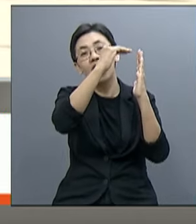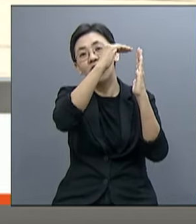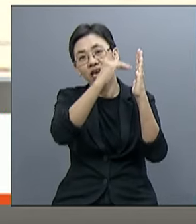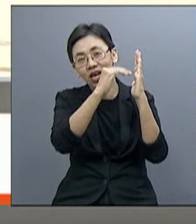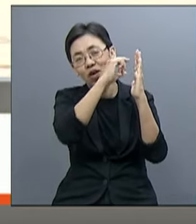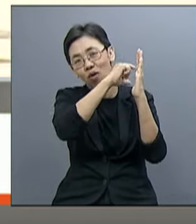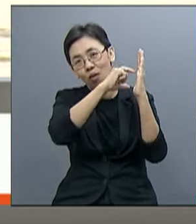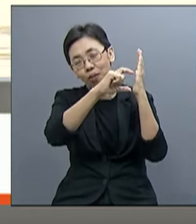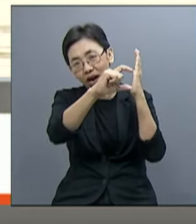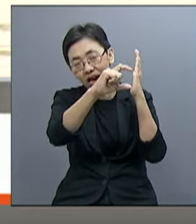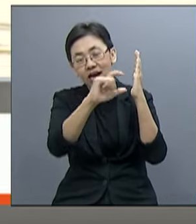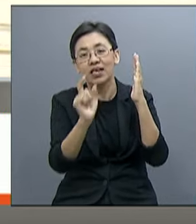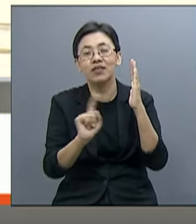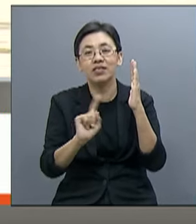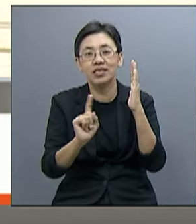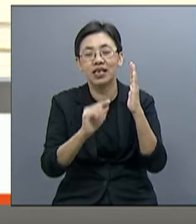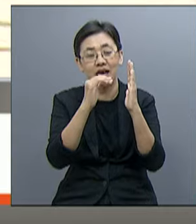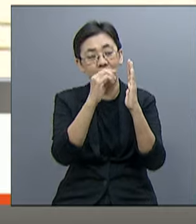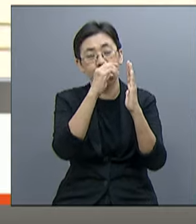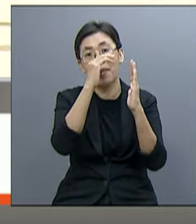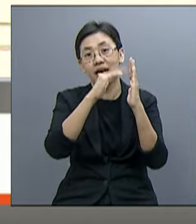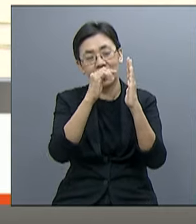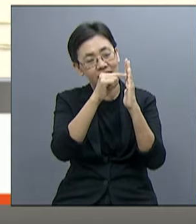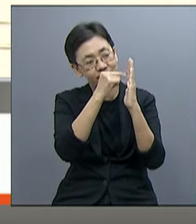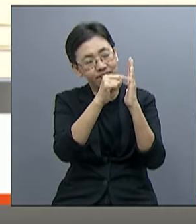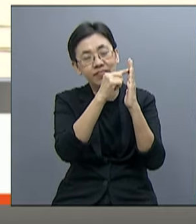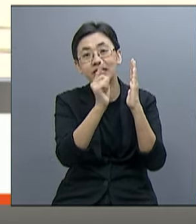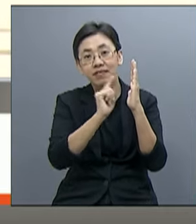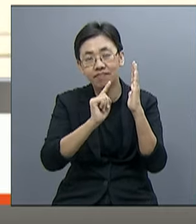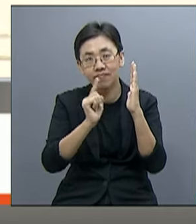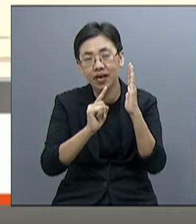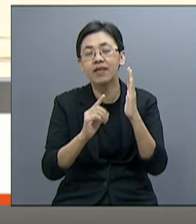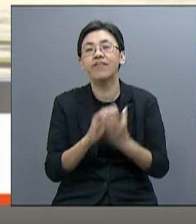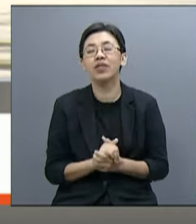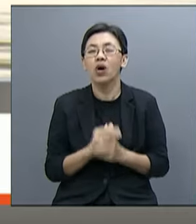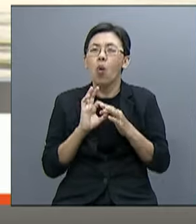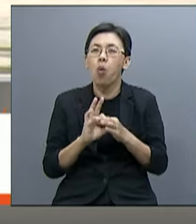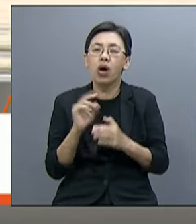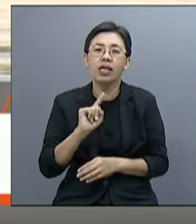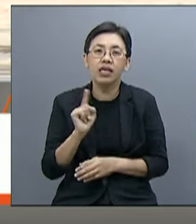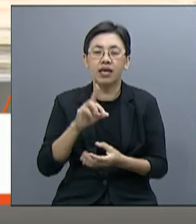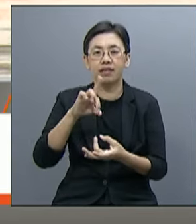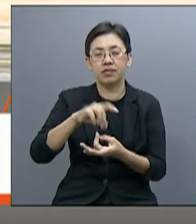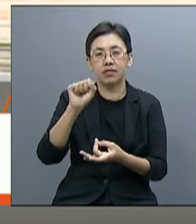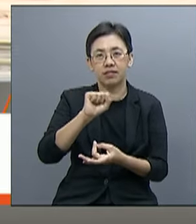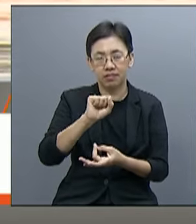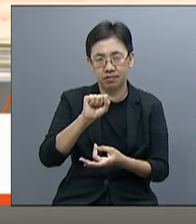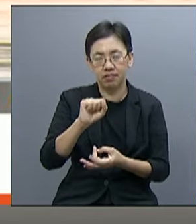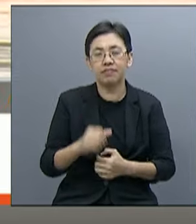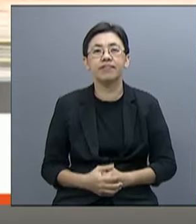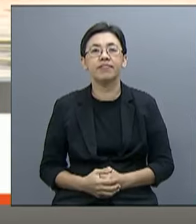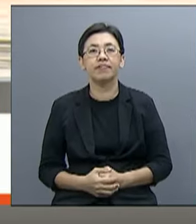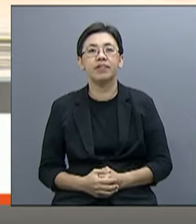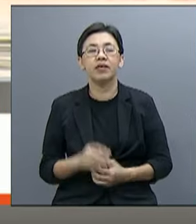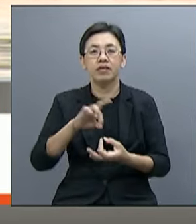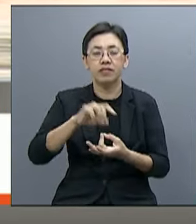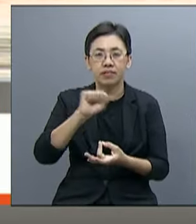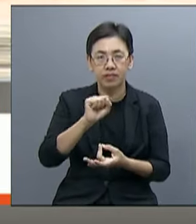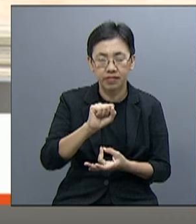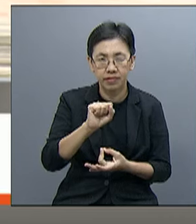ำลงไปคราวนี้ก็จะอยู่ในภาคเหนือตอนล่างก็แถบทิศหน้าเป็นห่วงมากก็คือสุโขทัยนี ้ค่ะ สุโขทัย